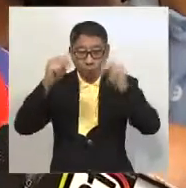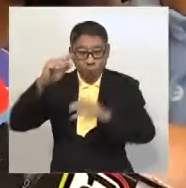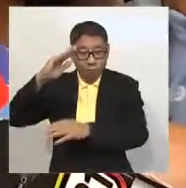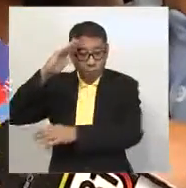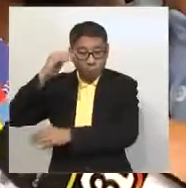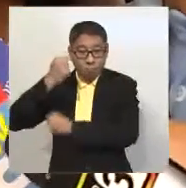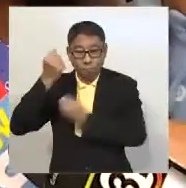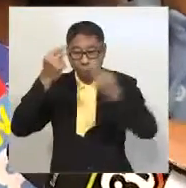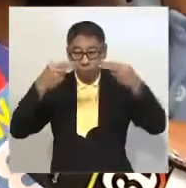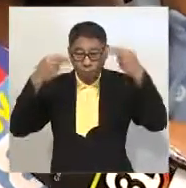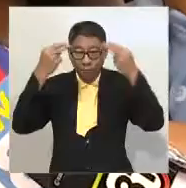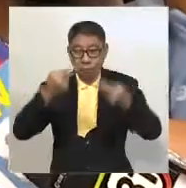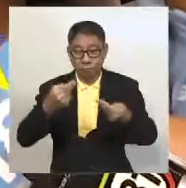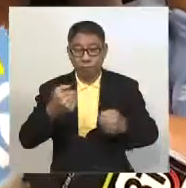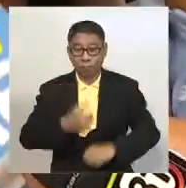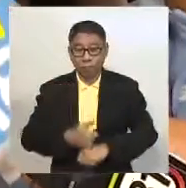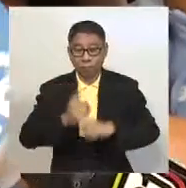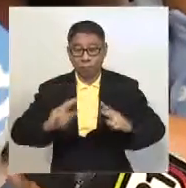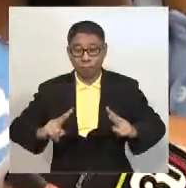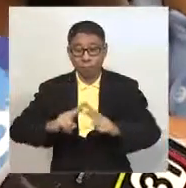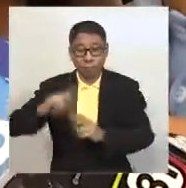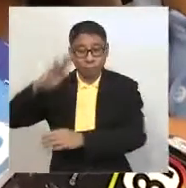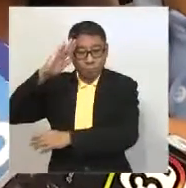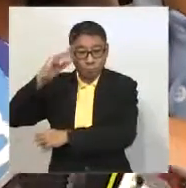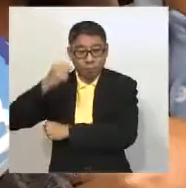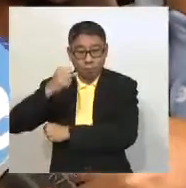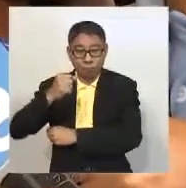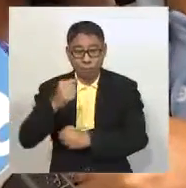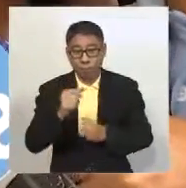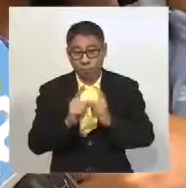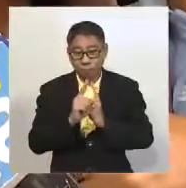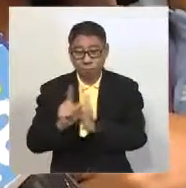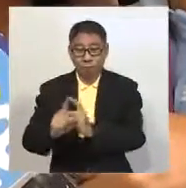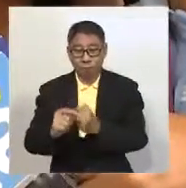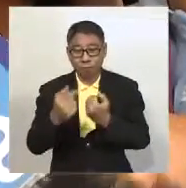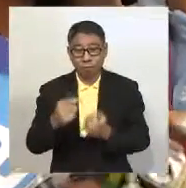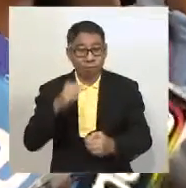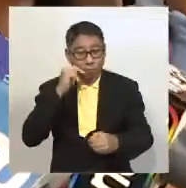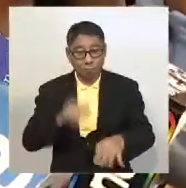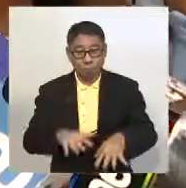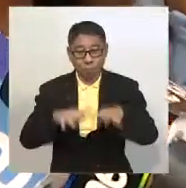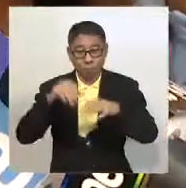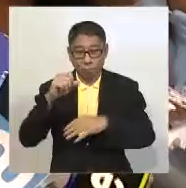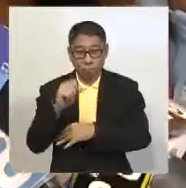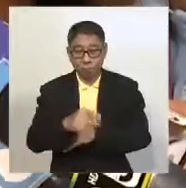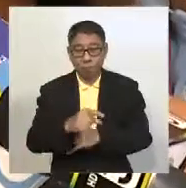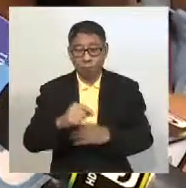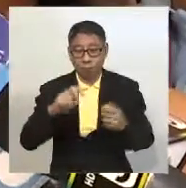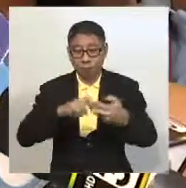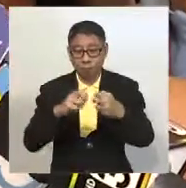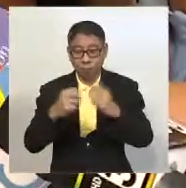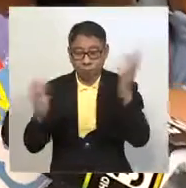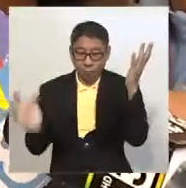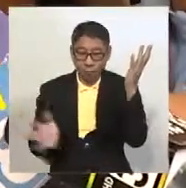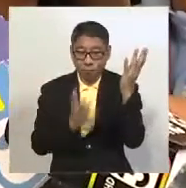ร์โอชานายกรัฐมนตรีและรัฐมนตรีว่าการกระทรวงกลาโหมเฝ้าติดตามสถานการณ์อุทกภัยฉับพลันจากอิทธิพลของ